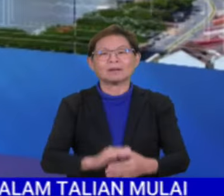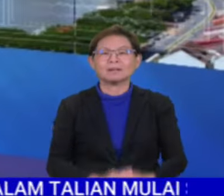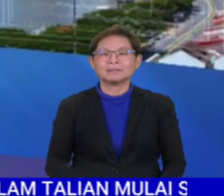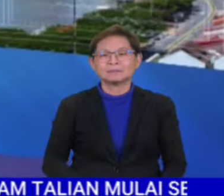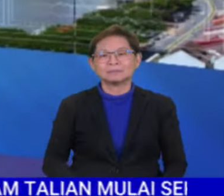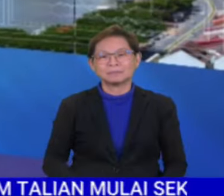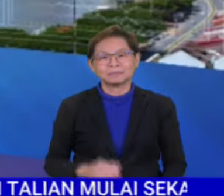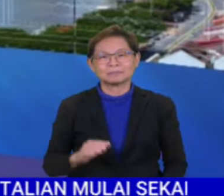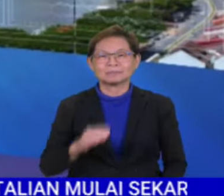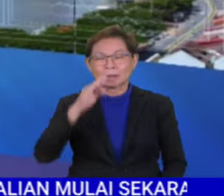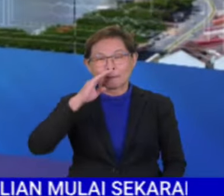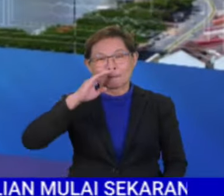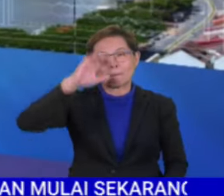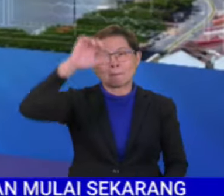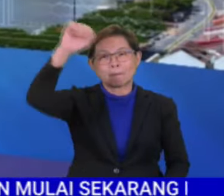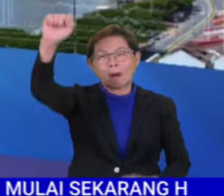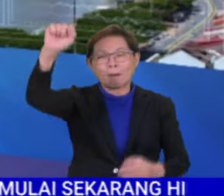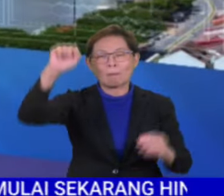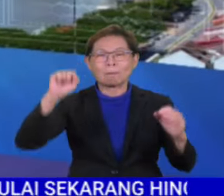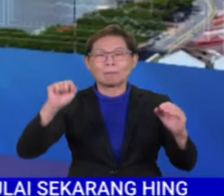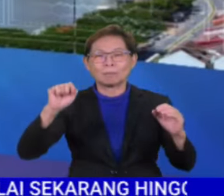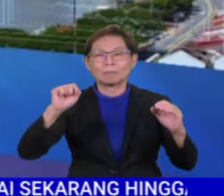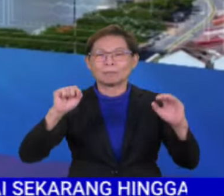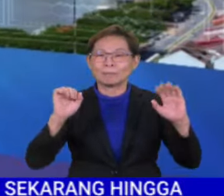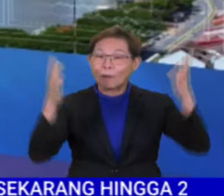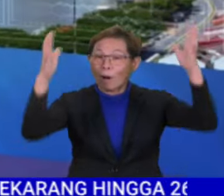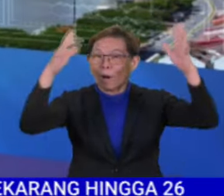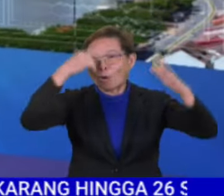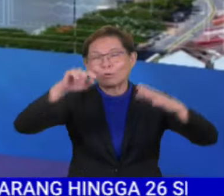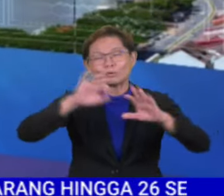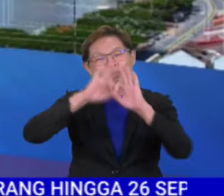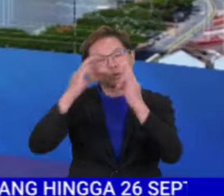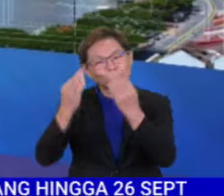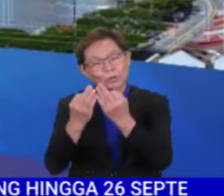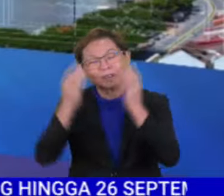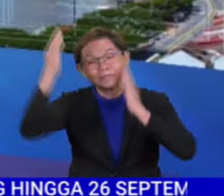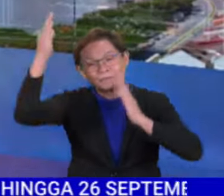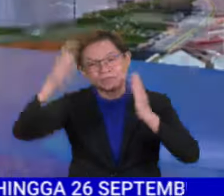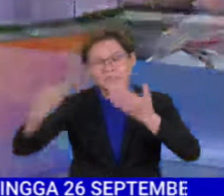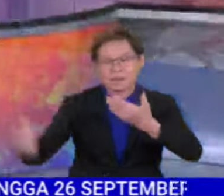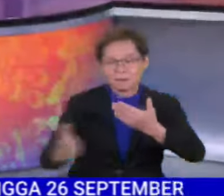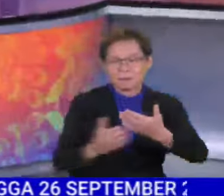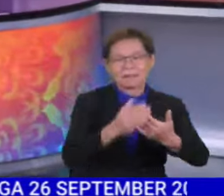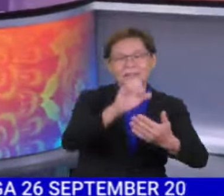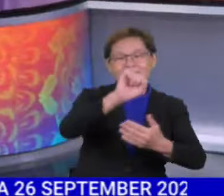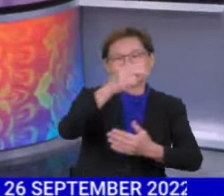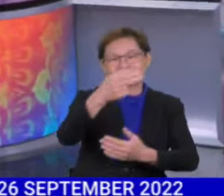Kebangsaan buat semua keluarga Malaysia. Kita kembali bersama Sahih di Angkasa Puri. Silakan.